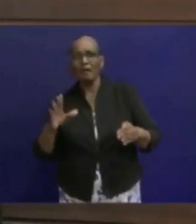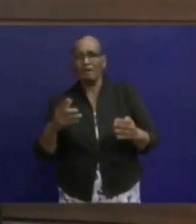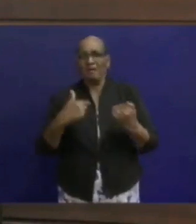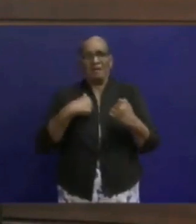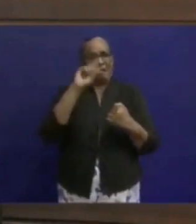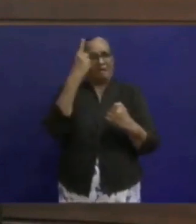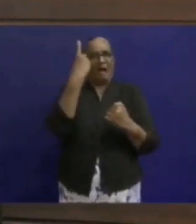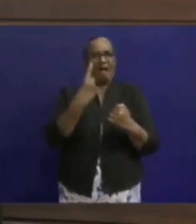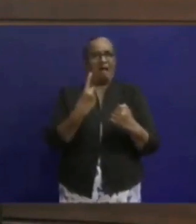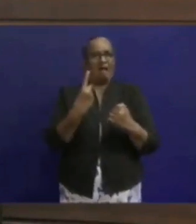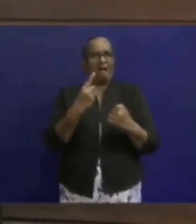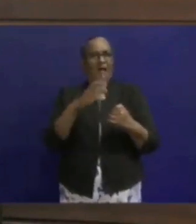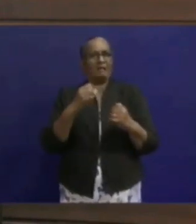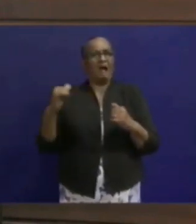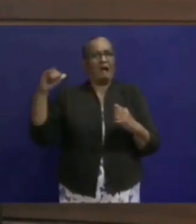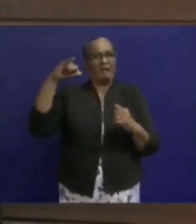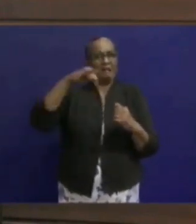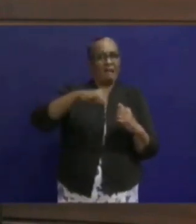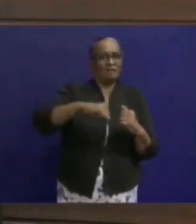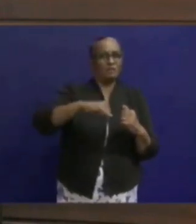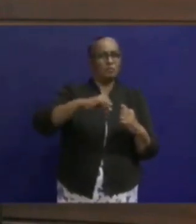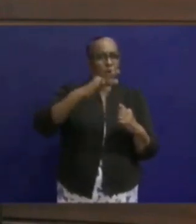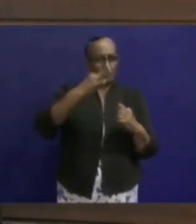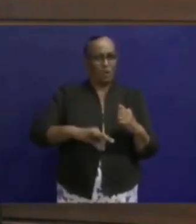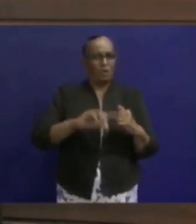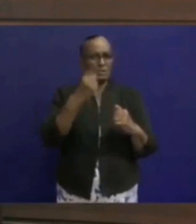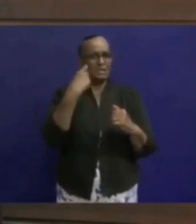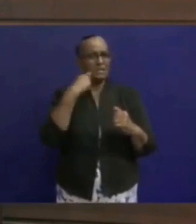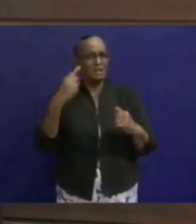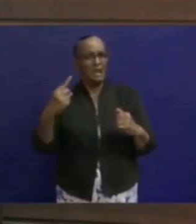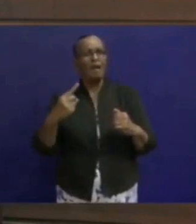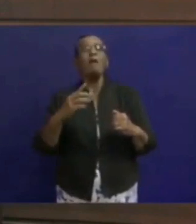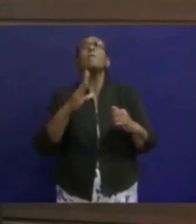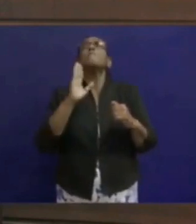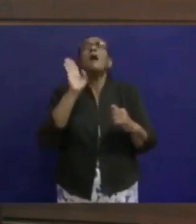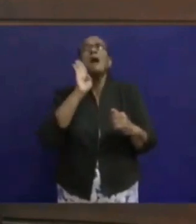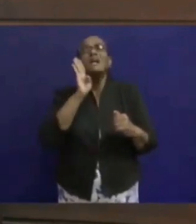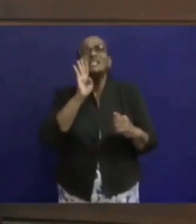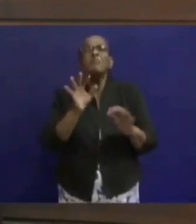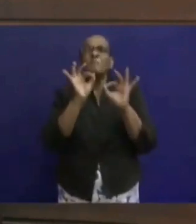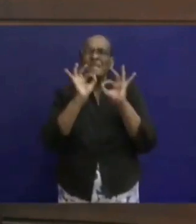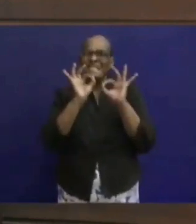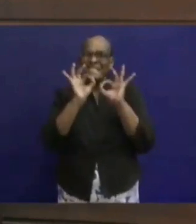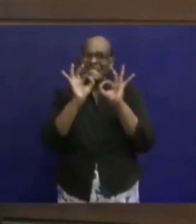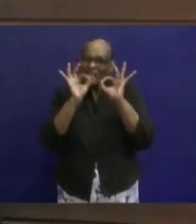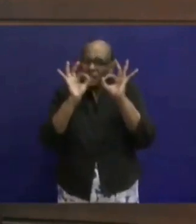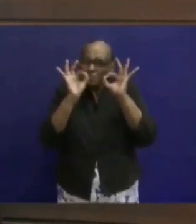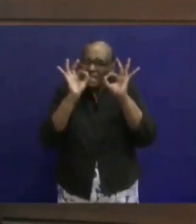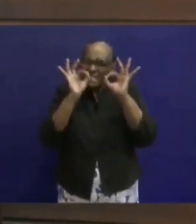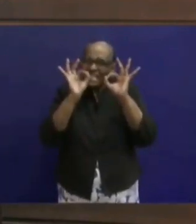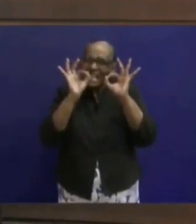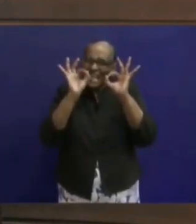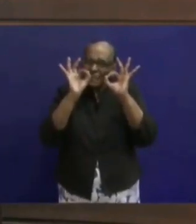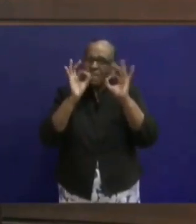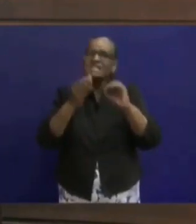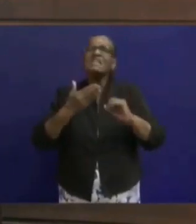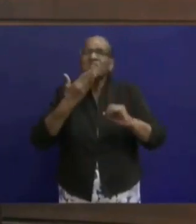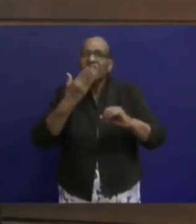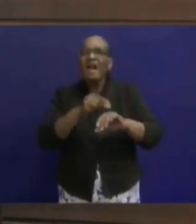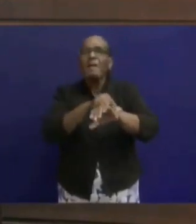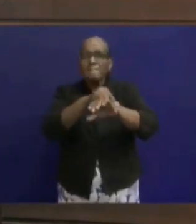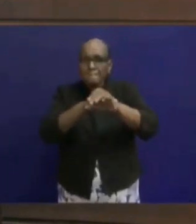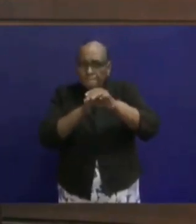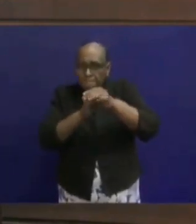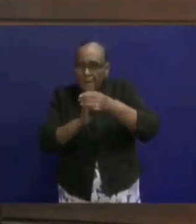van ja, ik dacht dat het alleen maar was voor de transport naar huis toe. Maar we vragen dus expliciet, voor wat betreft het